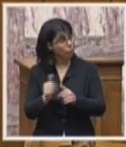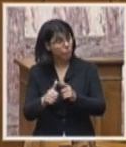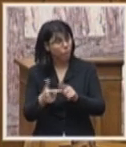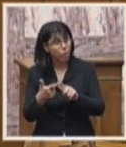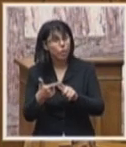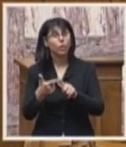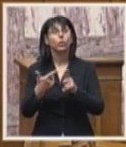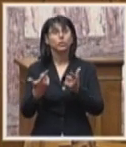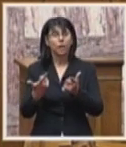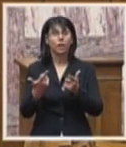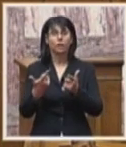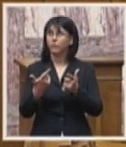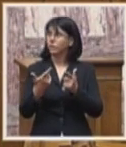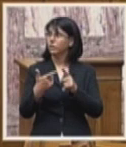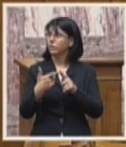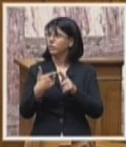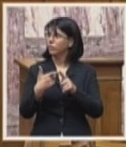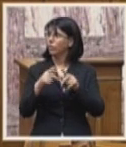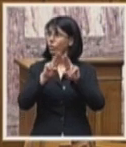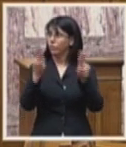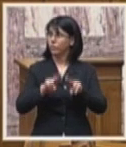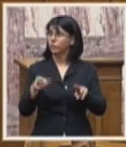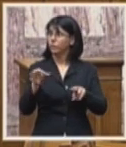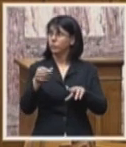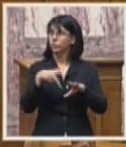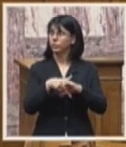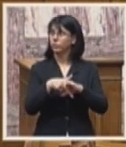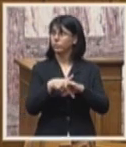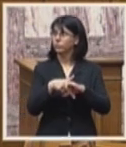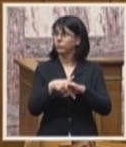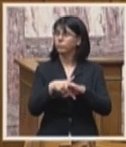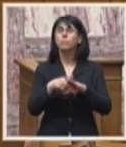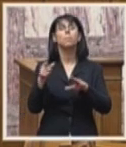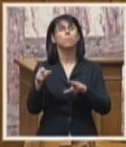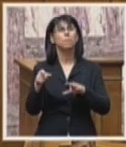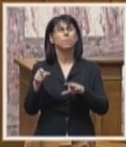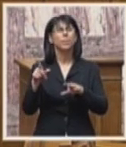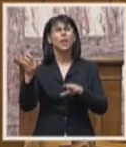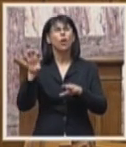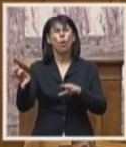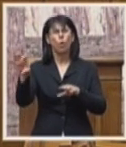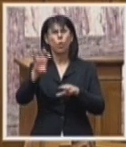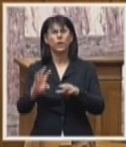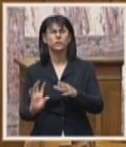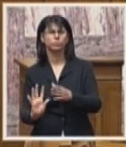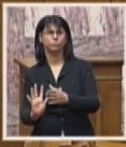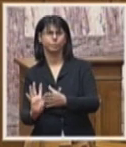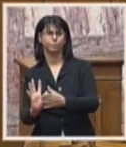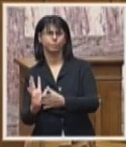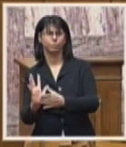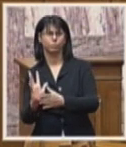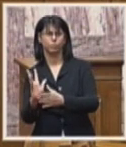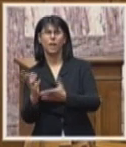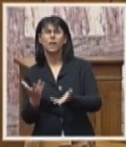αλλά και του Δουνουτού. Ξέρετε τι λένε στο Δουνουτού? Οι χώρες, οι αναδυόμενες, Γιατί δίνουμε σε αυτή την πλούσια